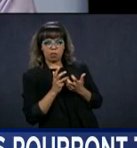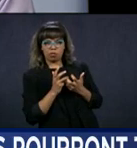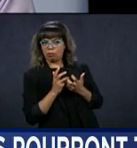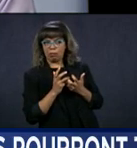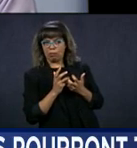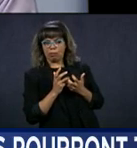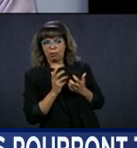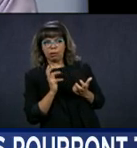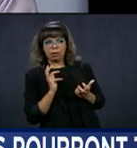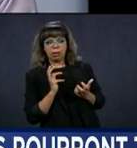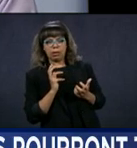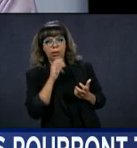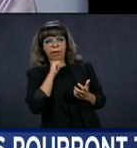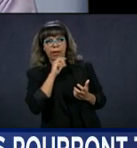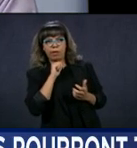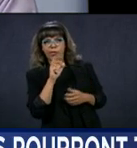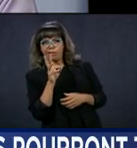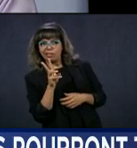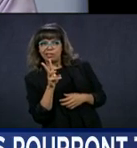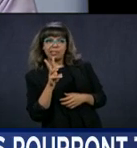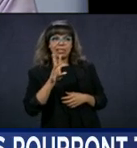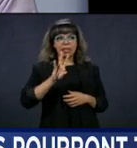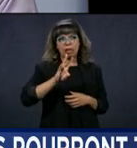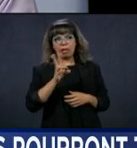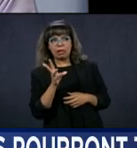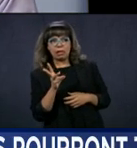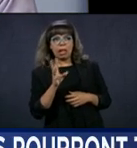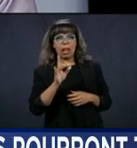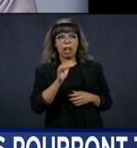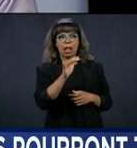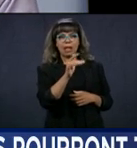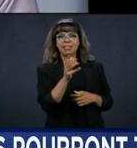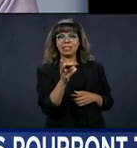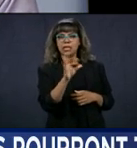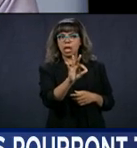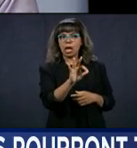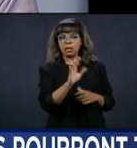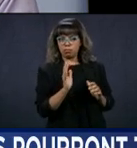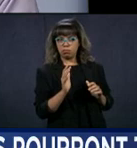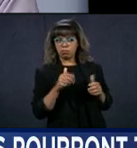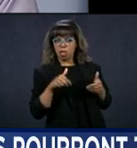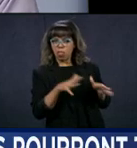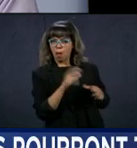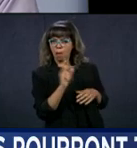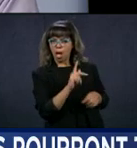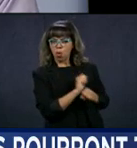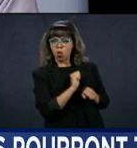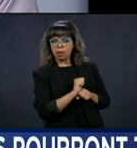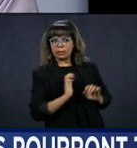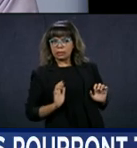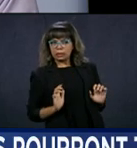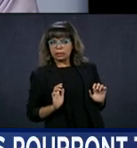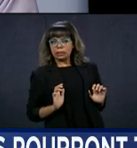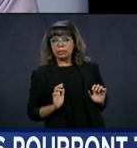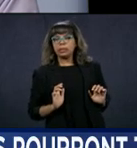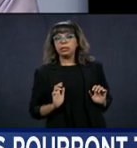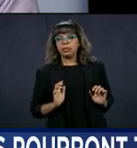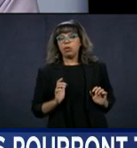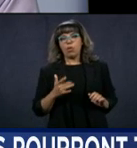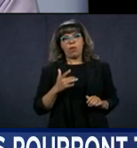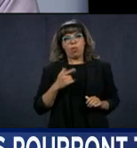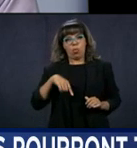des questions concernant leur retour au travail. Alors, nous trouvions important de faire cette précision aujourd'hui.